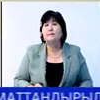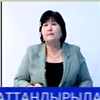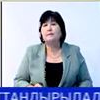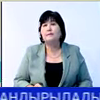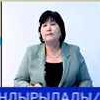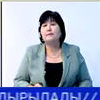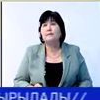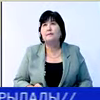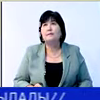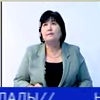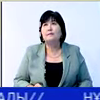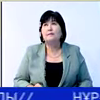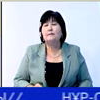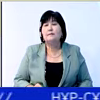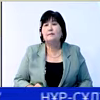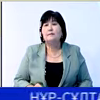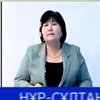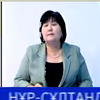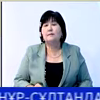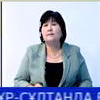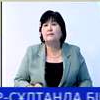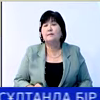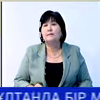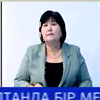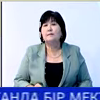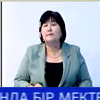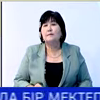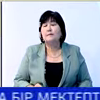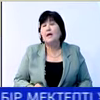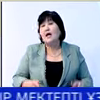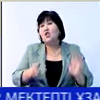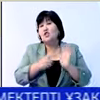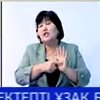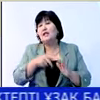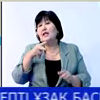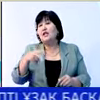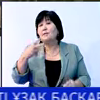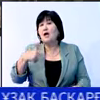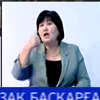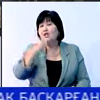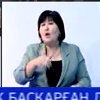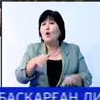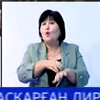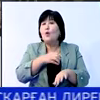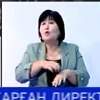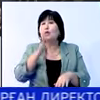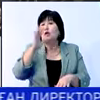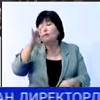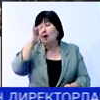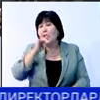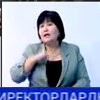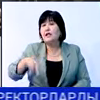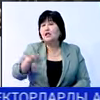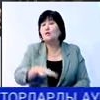Седьмое. Подготовка к проведению казахстанско-российского форума. 7-ші, 2020 жылы Көкшетауда өтетін